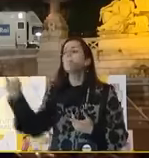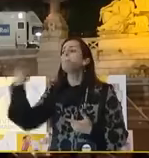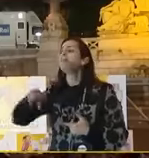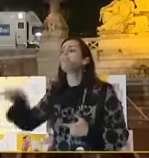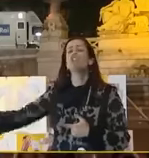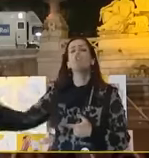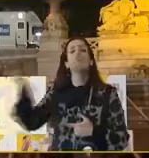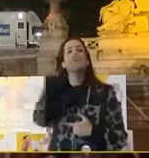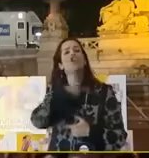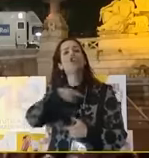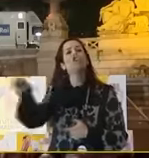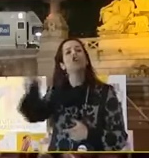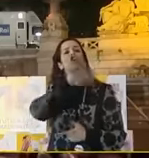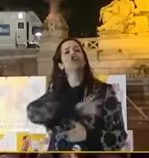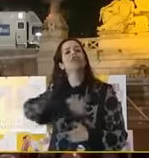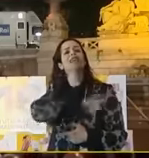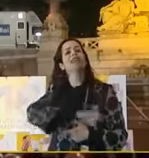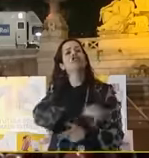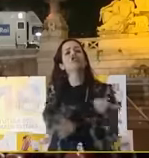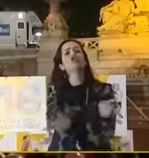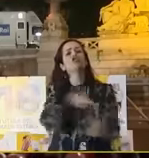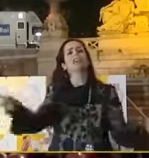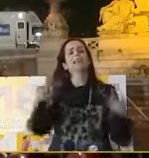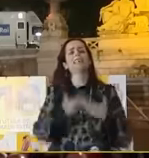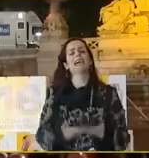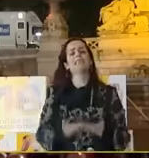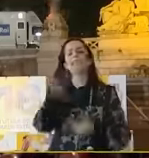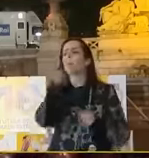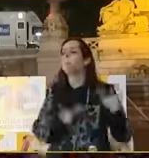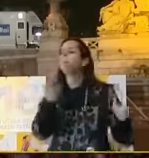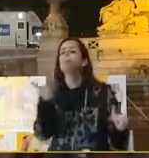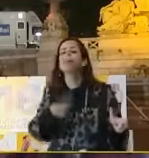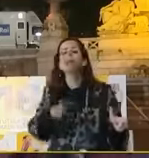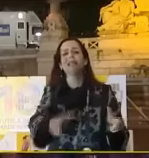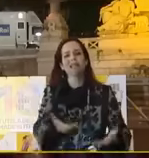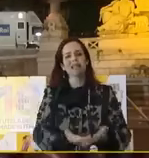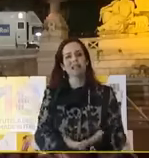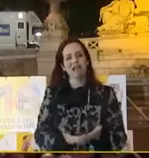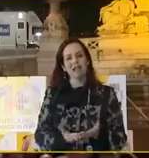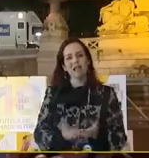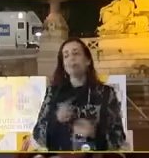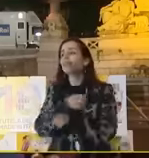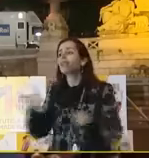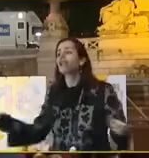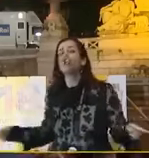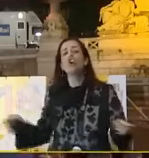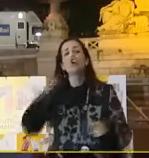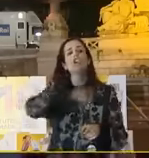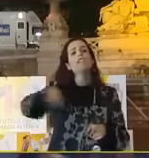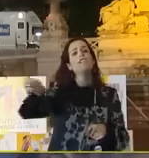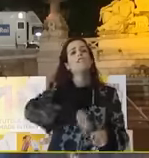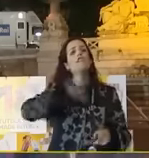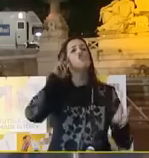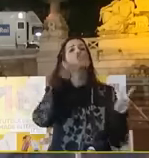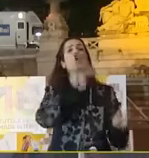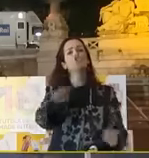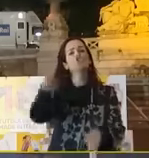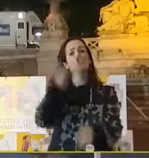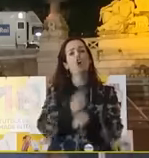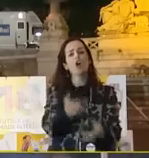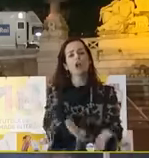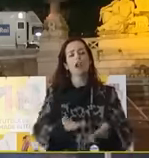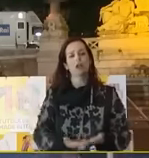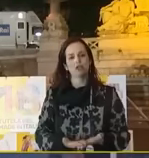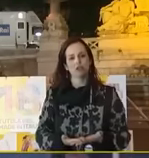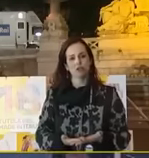Perché scardinerebbe in un giorno il voto di scambio e certi politici senza il voto controllato non verrebbero eletti neppure dai familiari più stretti.